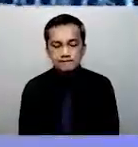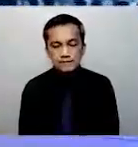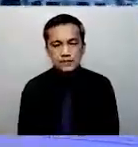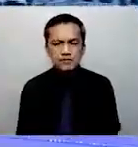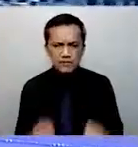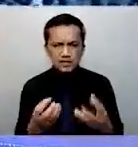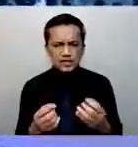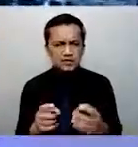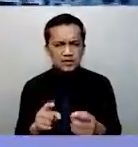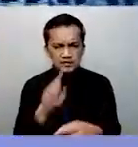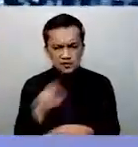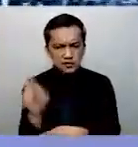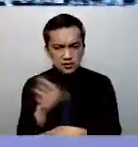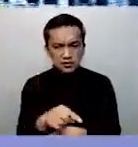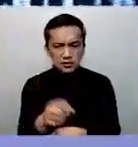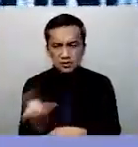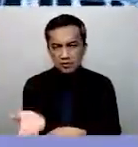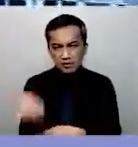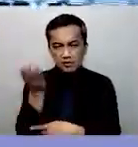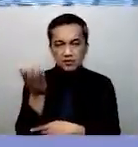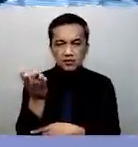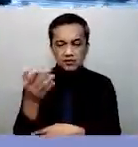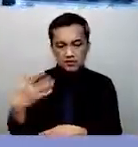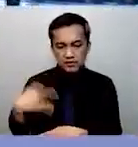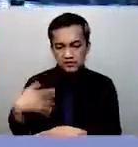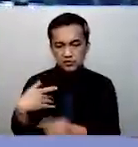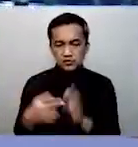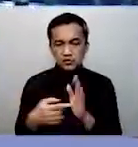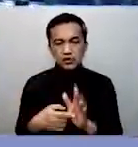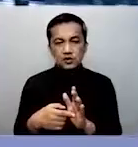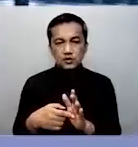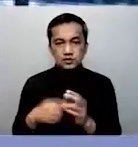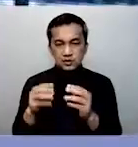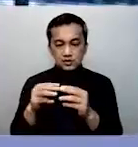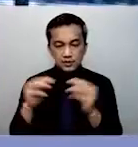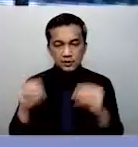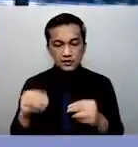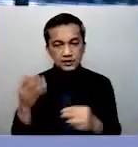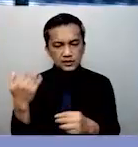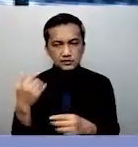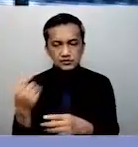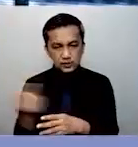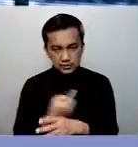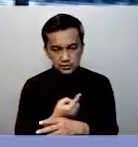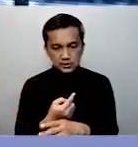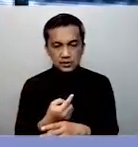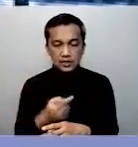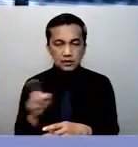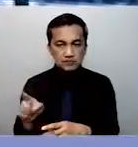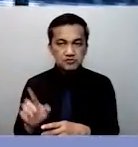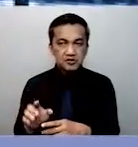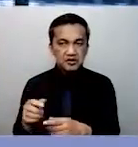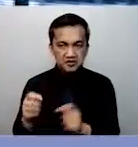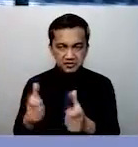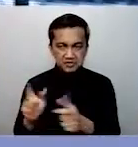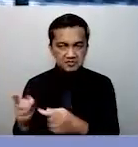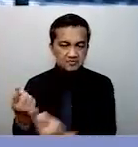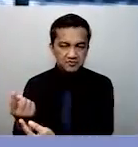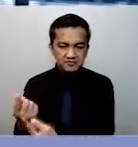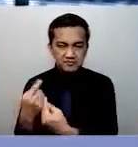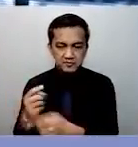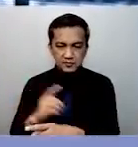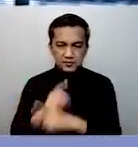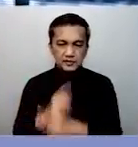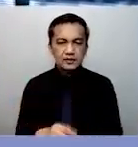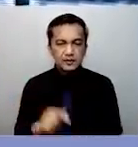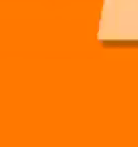nakiko sa amagarbong fashion show sa Malacañang noong nakaraang linggo. Ang palasyo agad namang dumipensa. Nasa frontline ng balitang yan, si